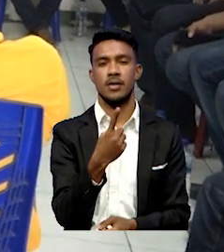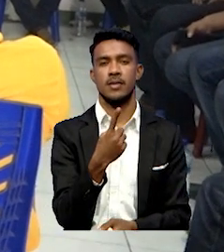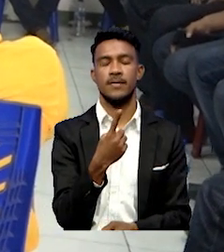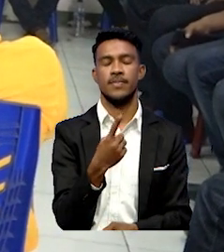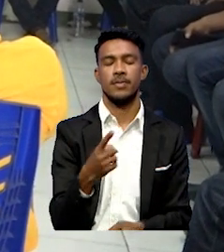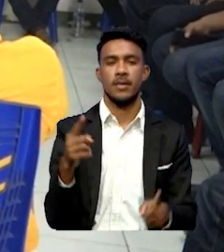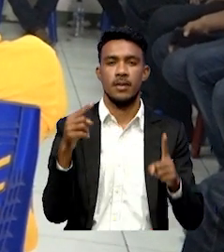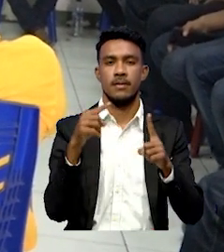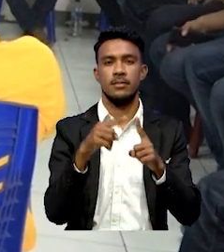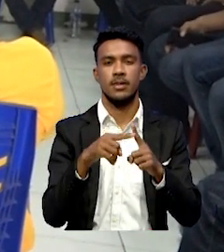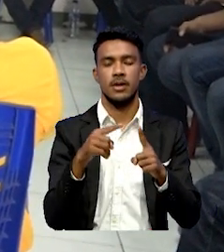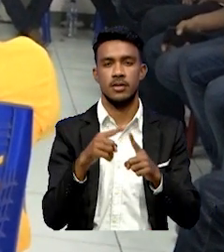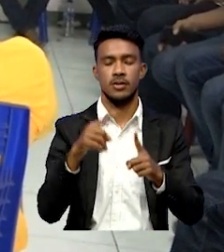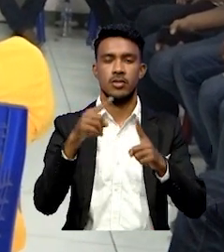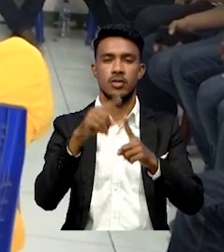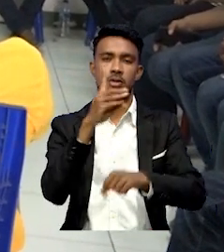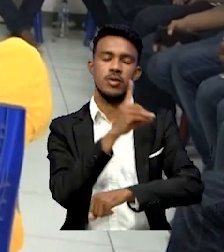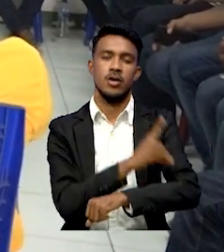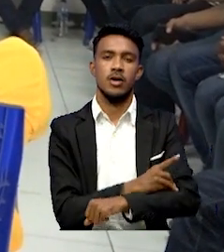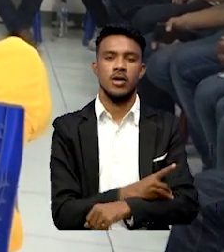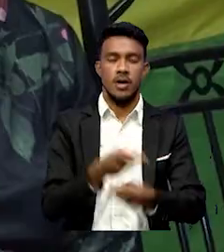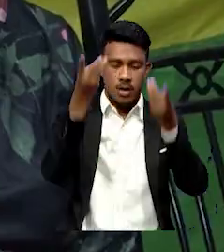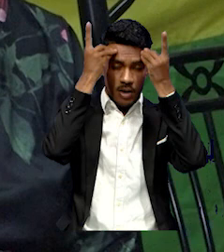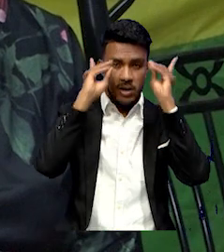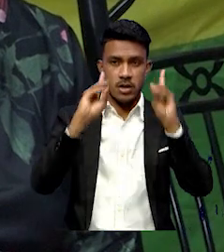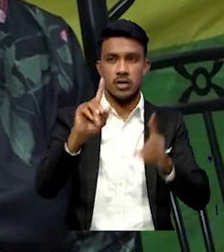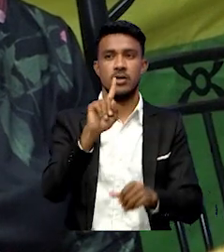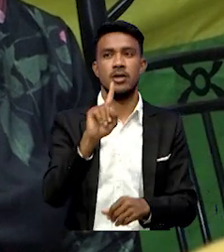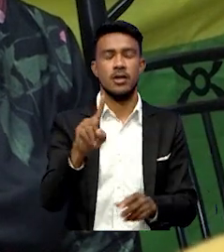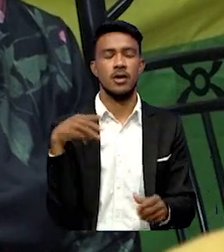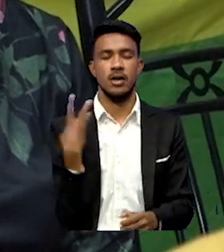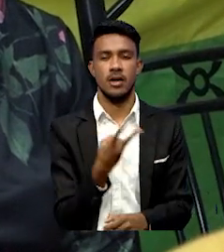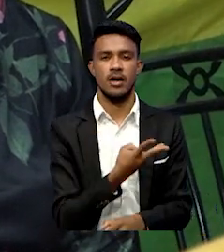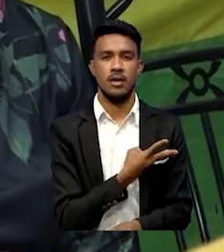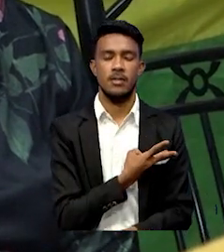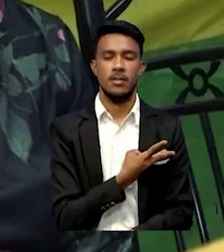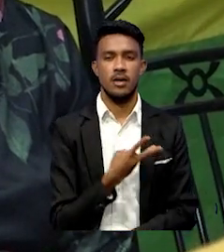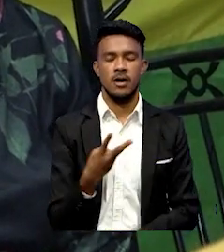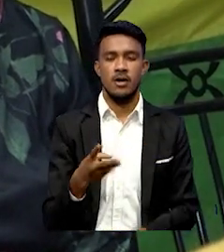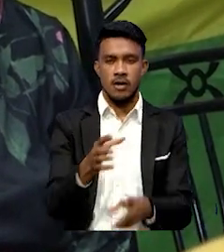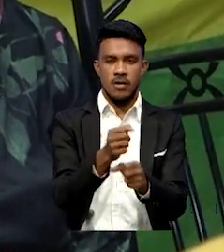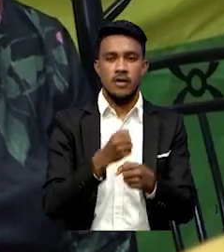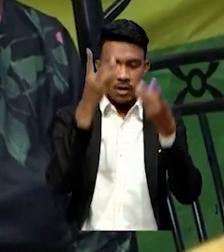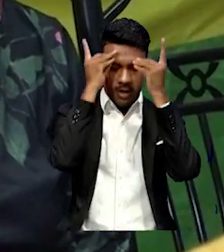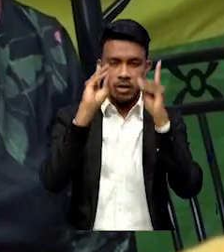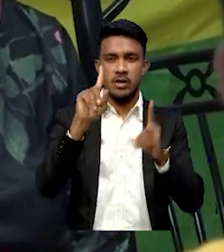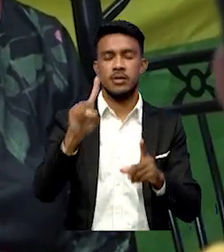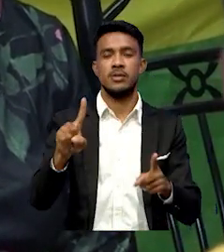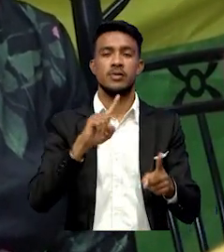ba ohen lorong decision ida ne ami se fote decision ida ne